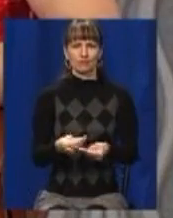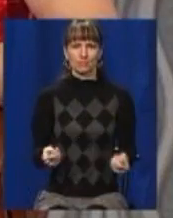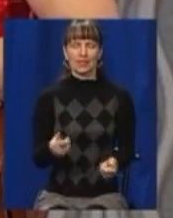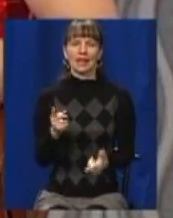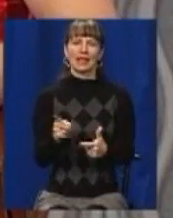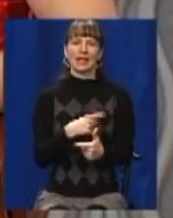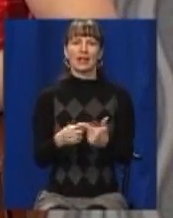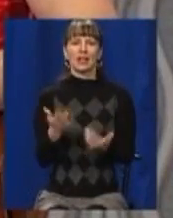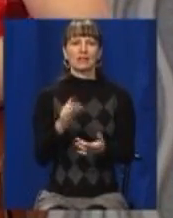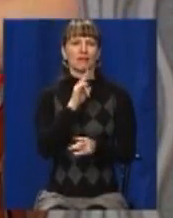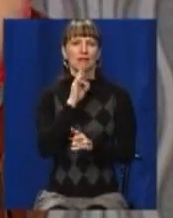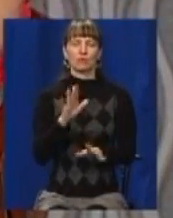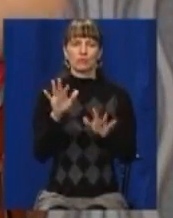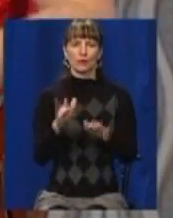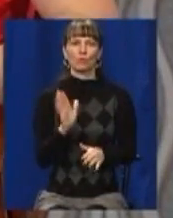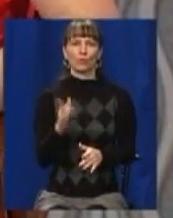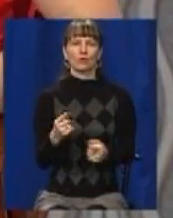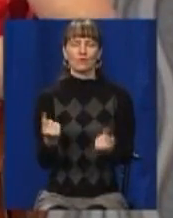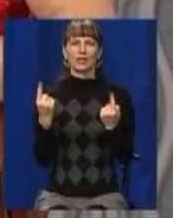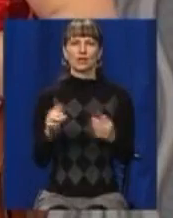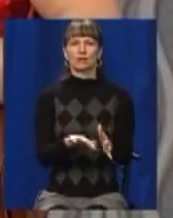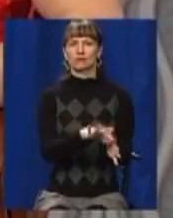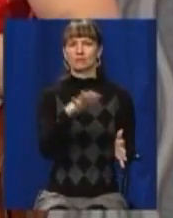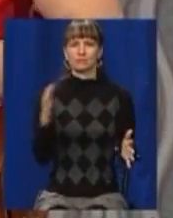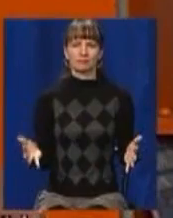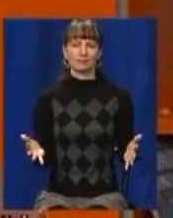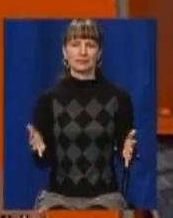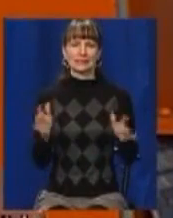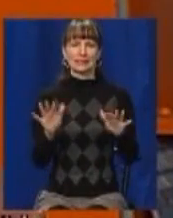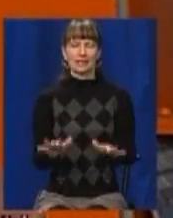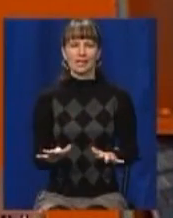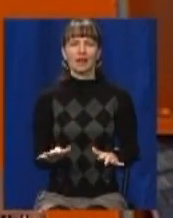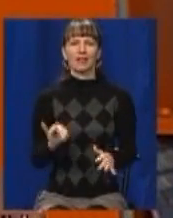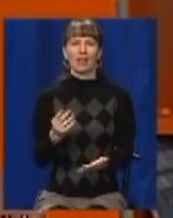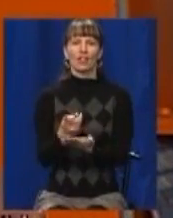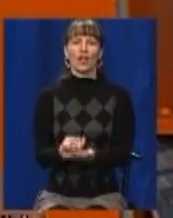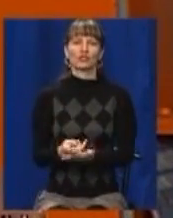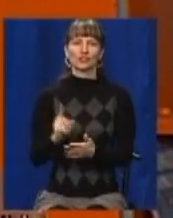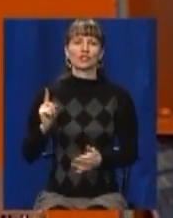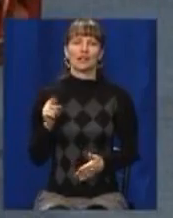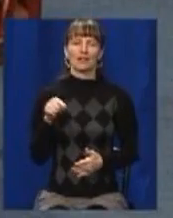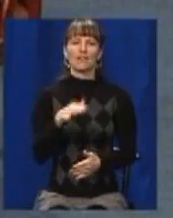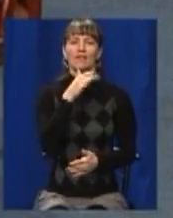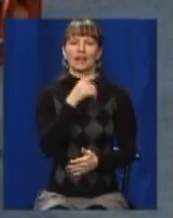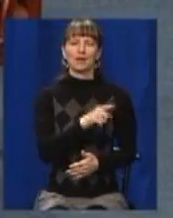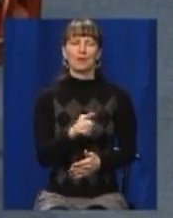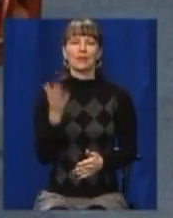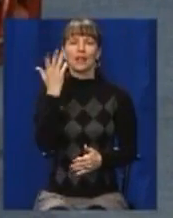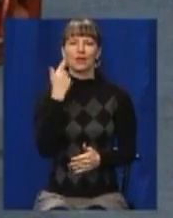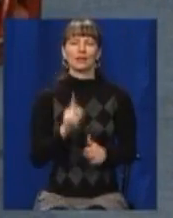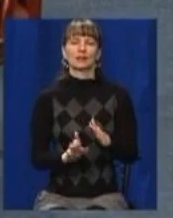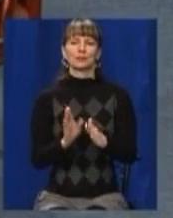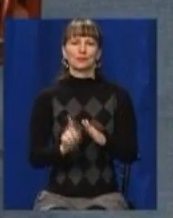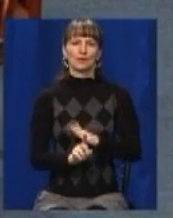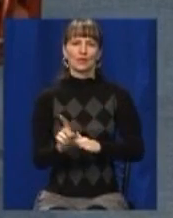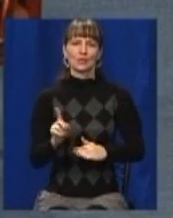якщо він не буде у талому вигляді, він буде такою величезною кучею, да, насправді. А лежати і ждати того періоду, очікувати, коли наступить така,